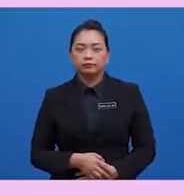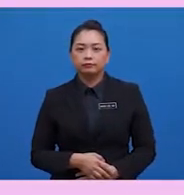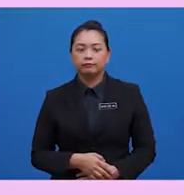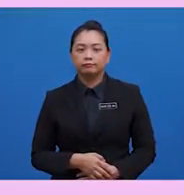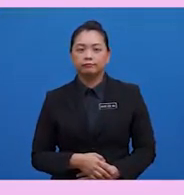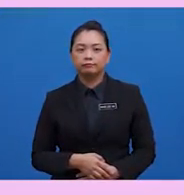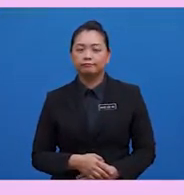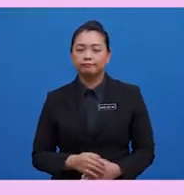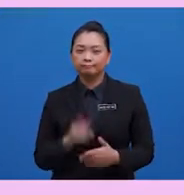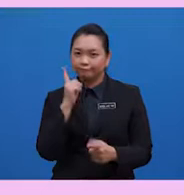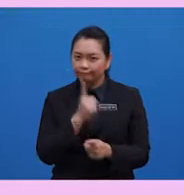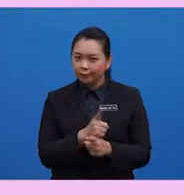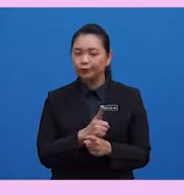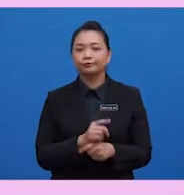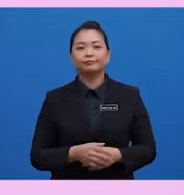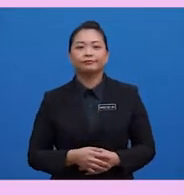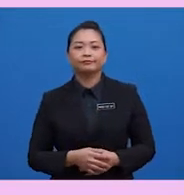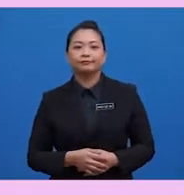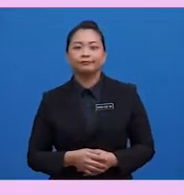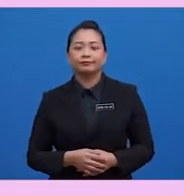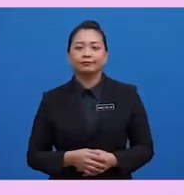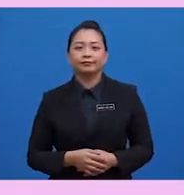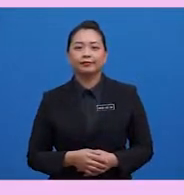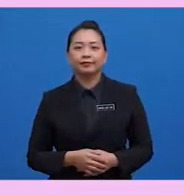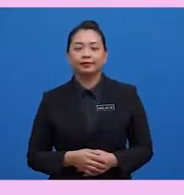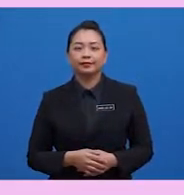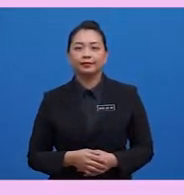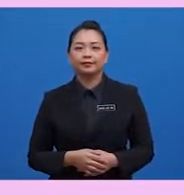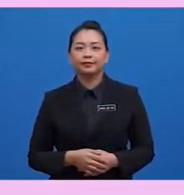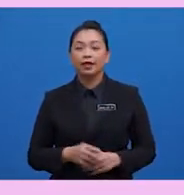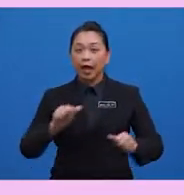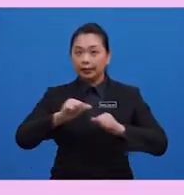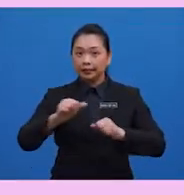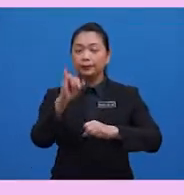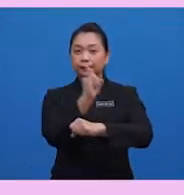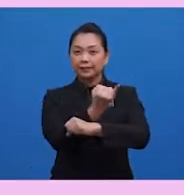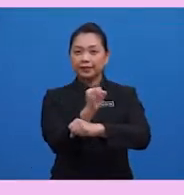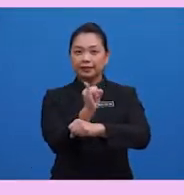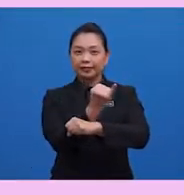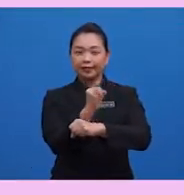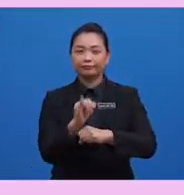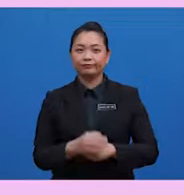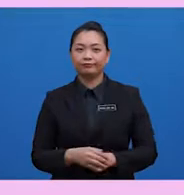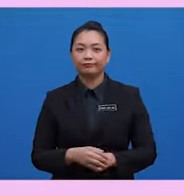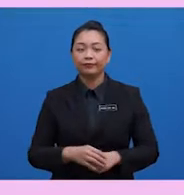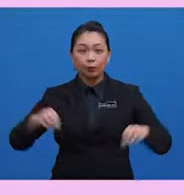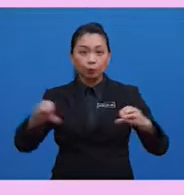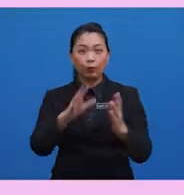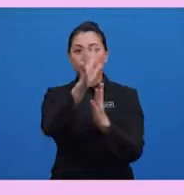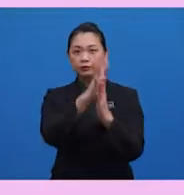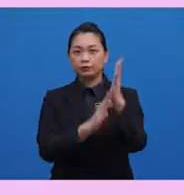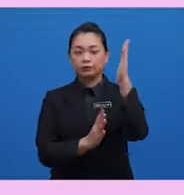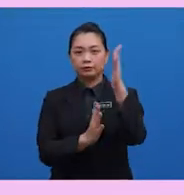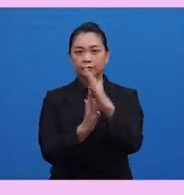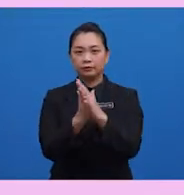Tahniah, jawapan pelajar adalah betul. Gambar tersebut menunjukkan aktiviti perindustrian, pembuatan sarung